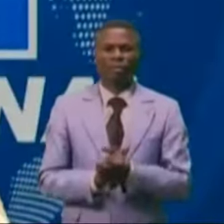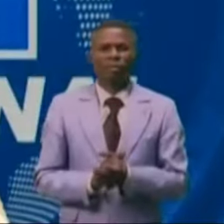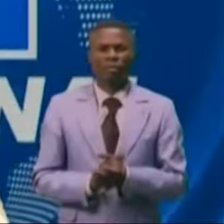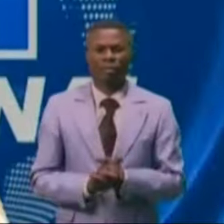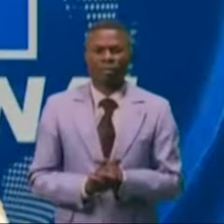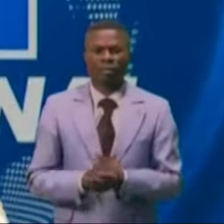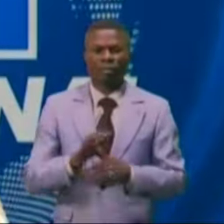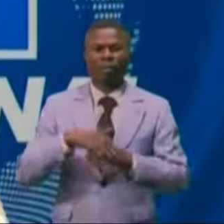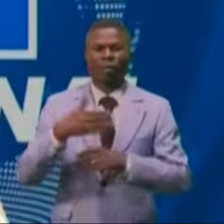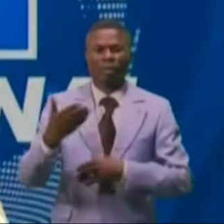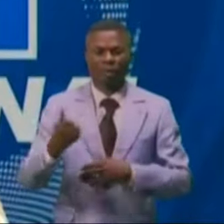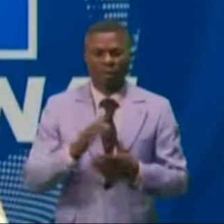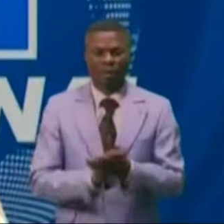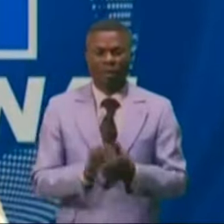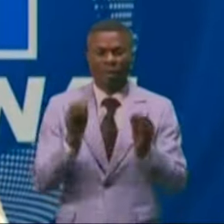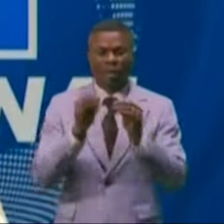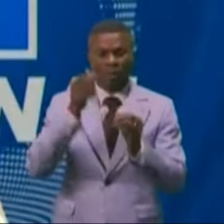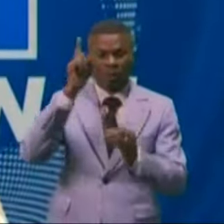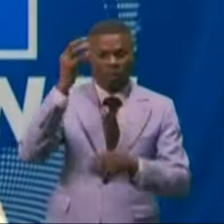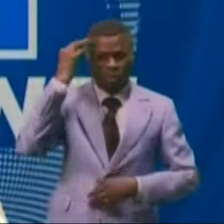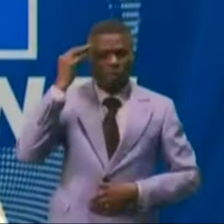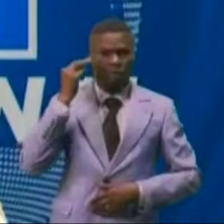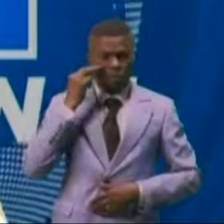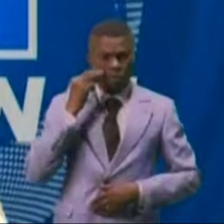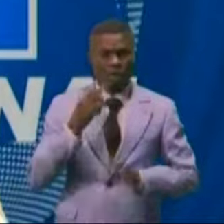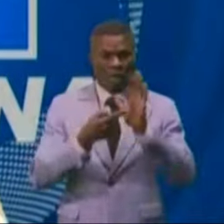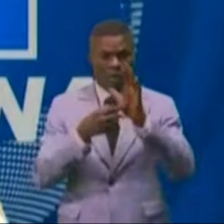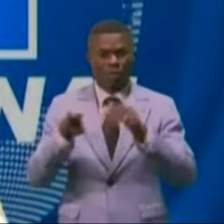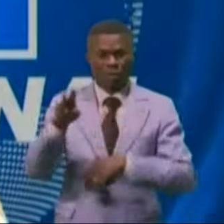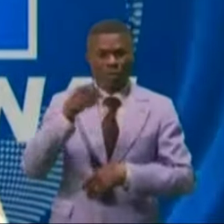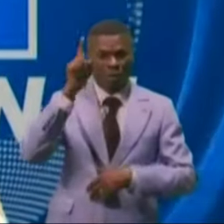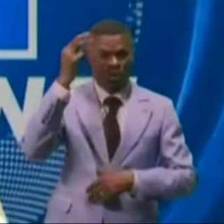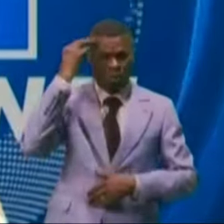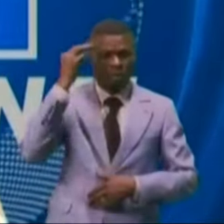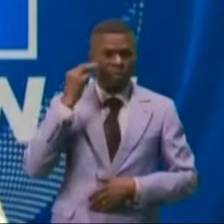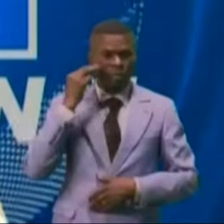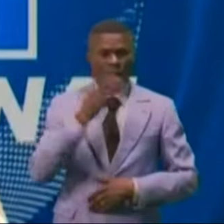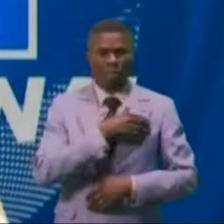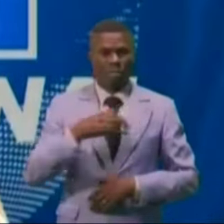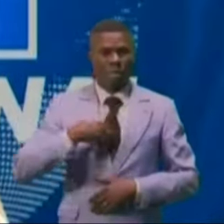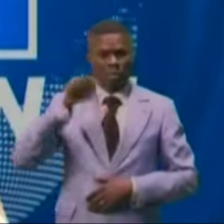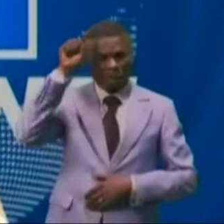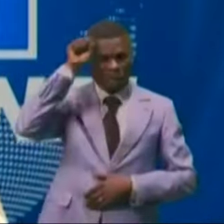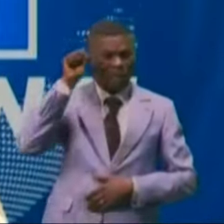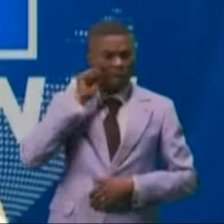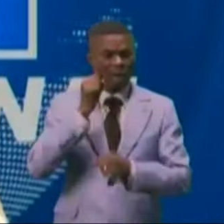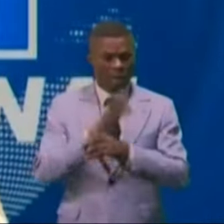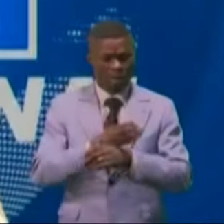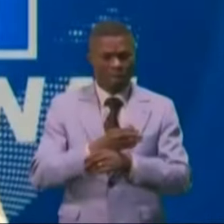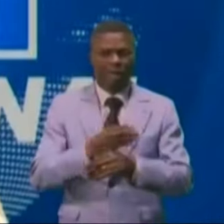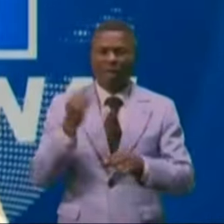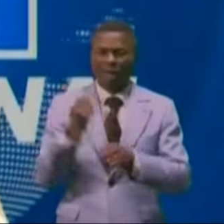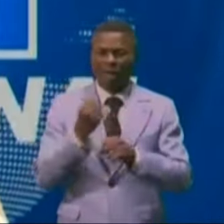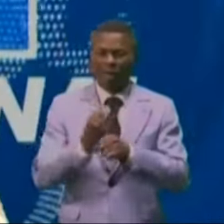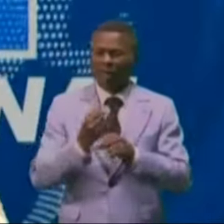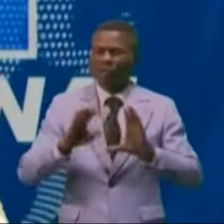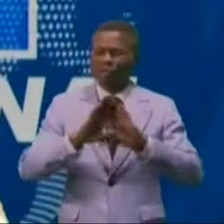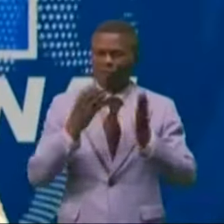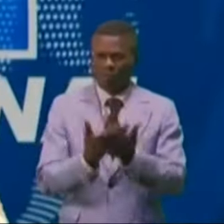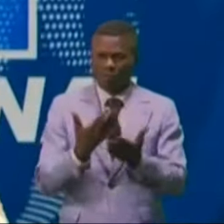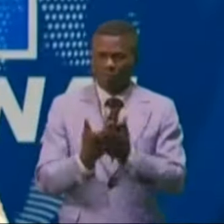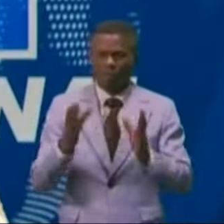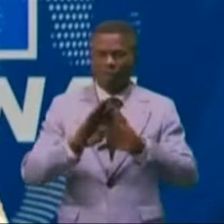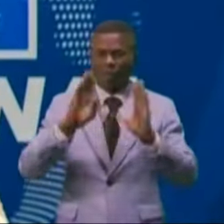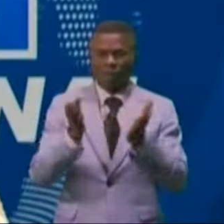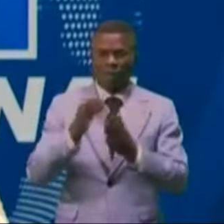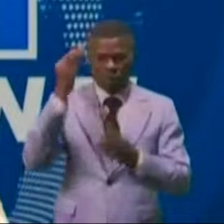Et après ce tout premier conseil des ministres, vous l'avez suivi, la première ministre Judith Suminwa est prête avec l'ensemble de l'exécutif national